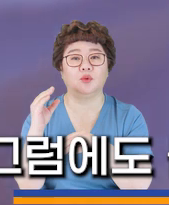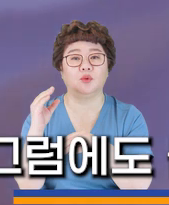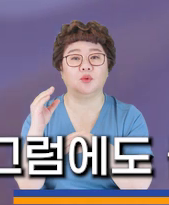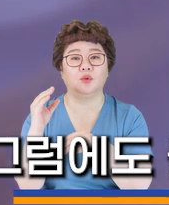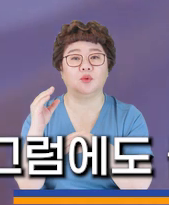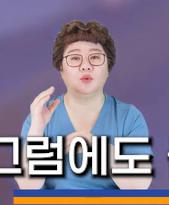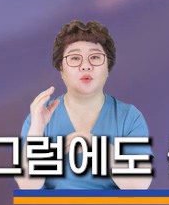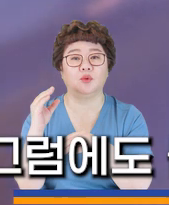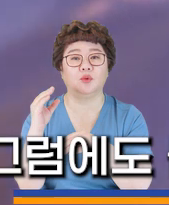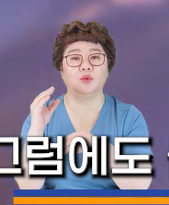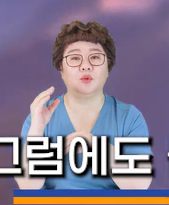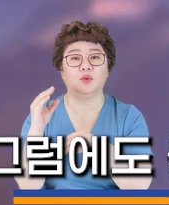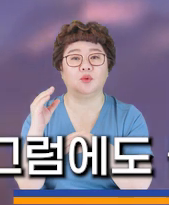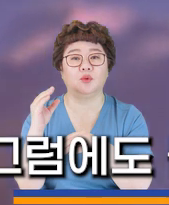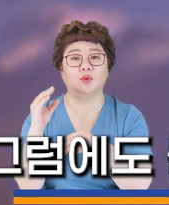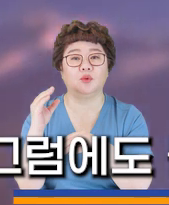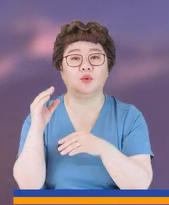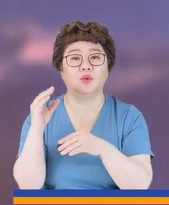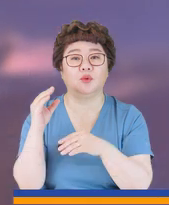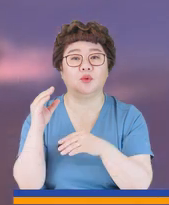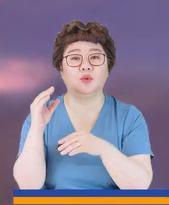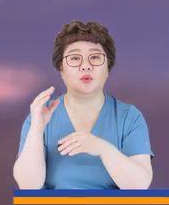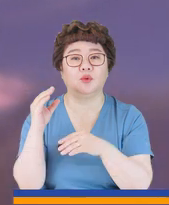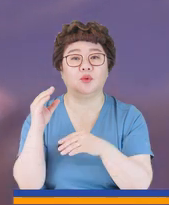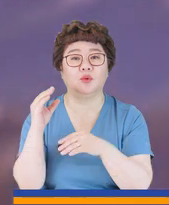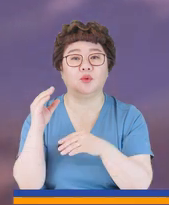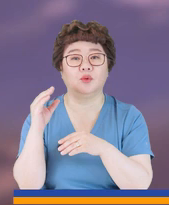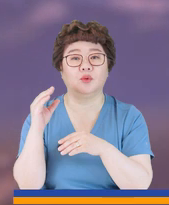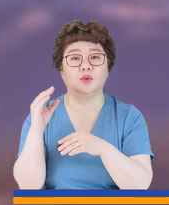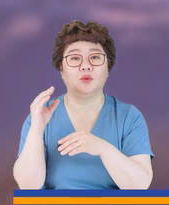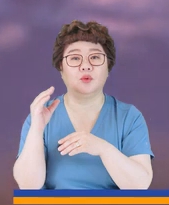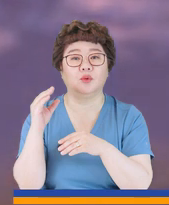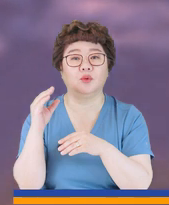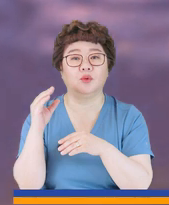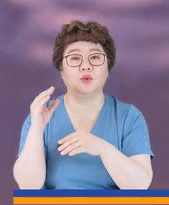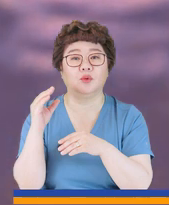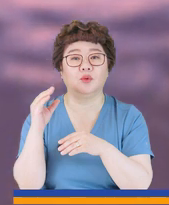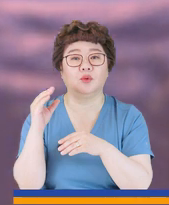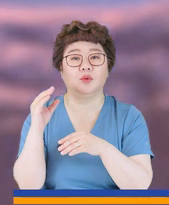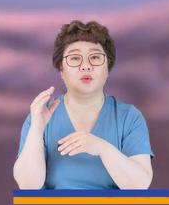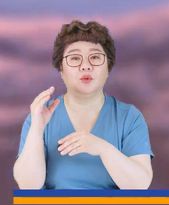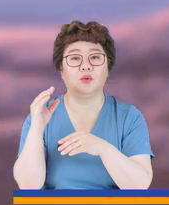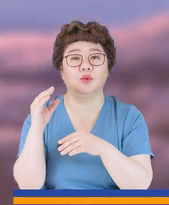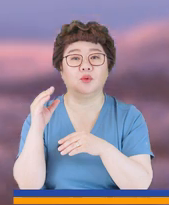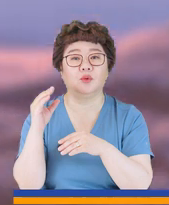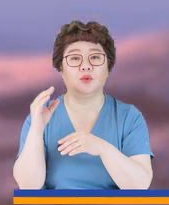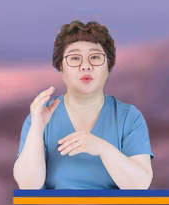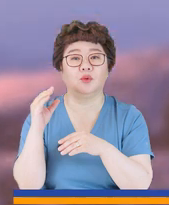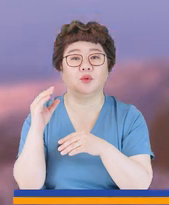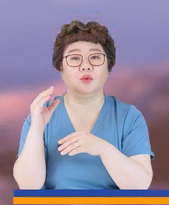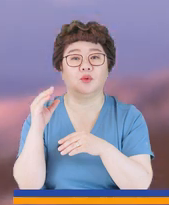드라마나 영화나 노래는 사랑을 노래합니다. 우리는 우리의 문화 속에서 이두 가지, 즉 부끄럽다